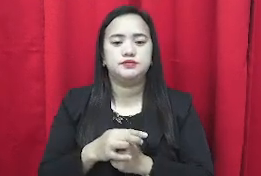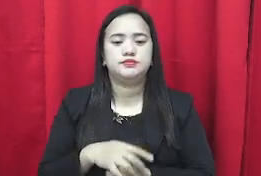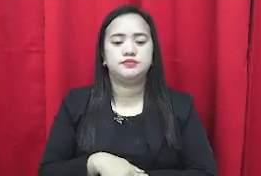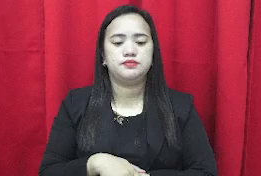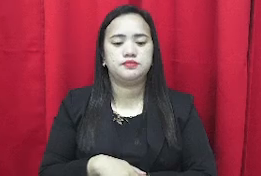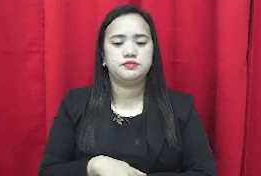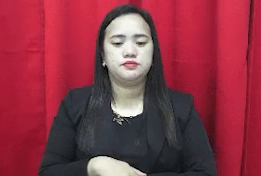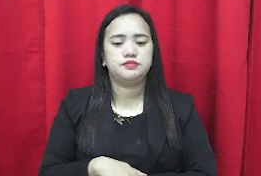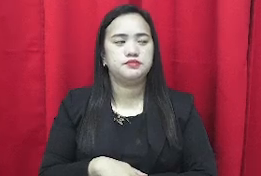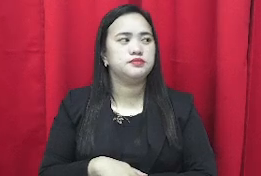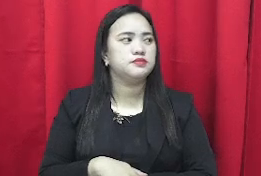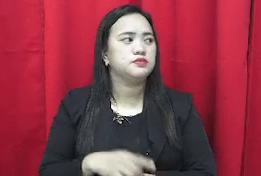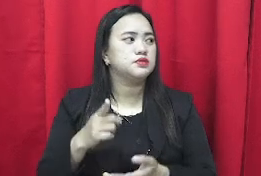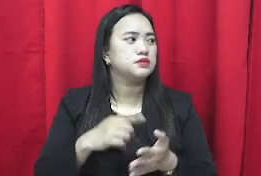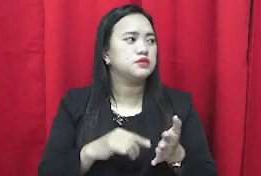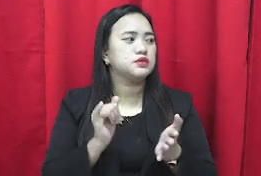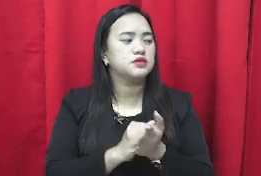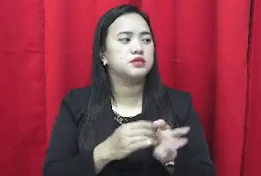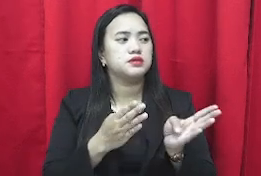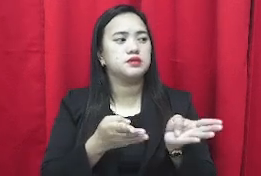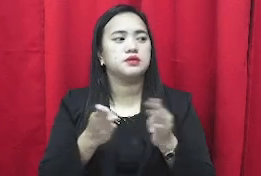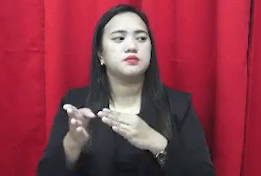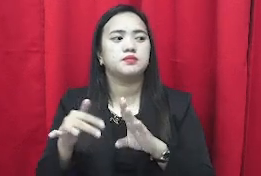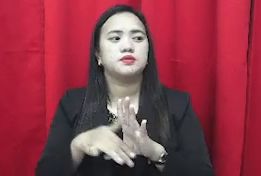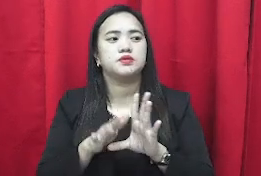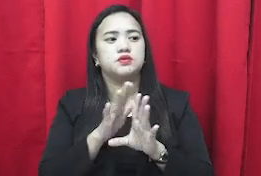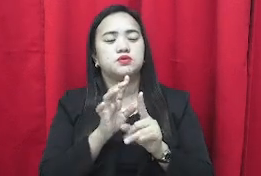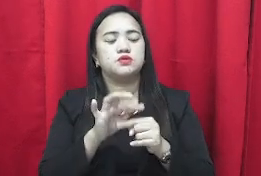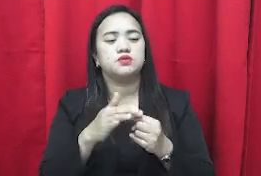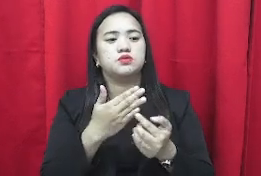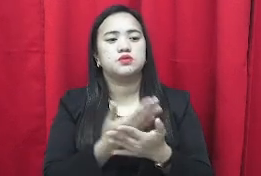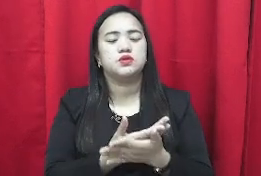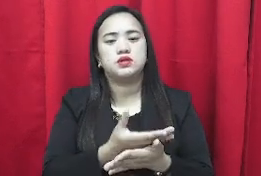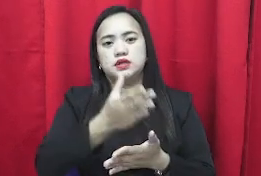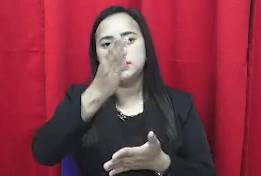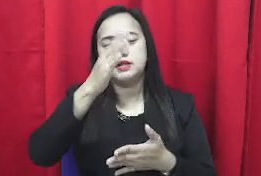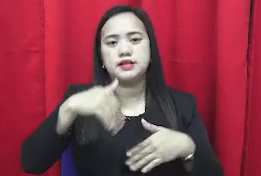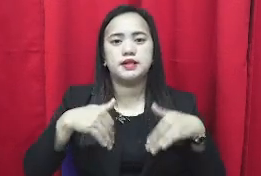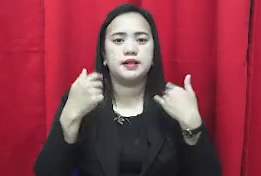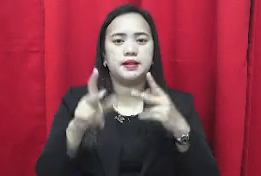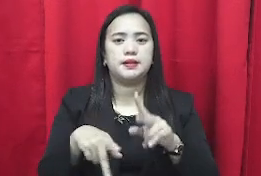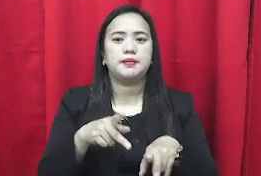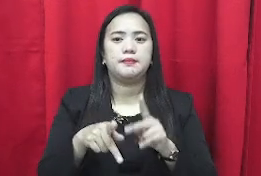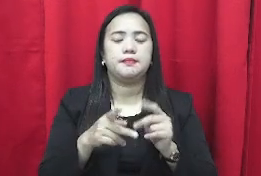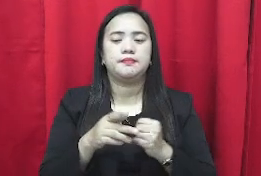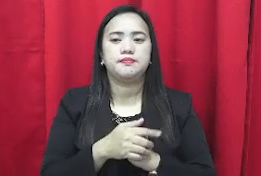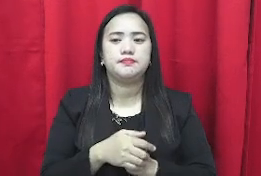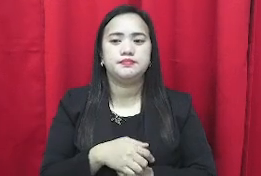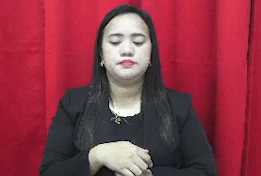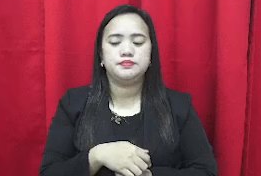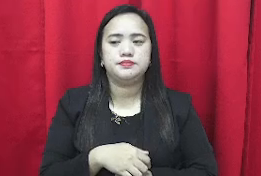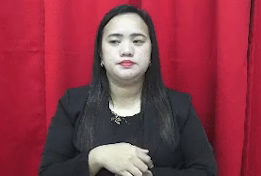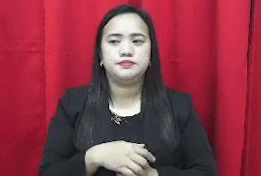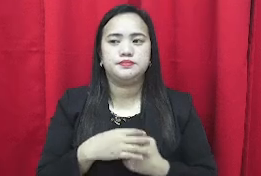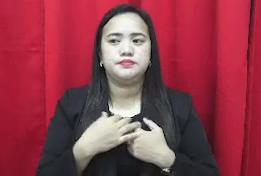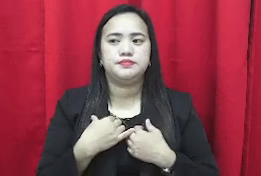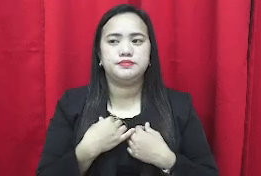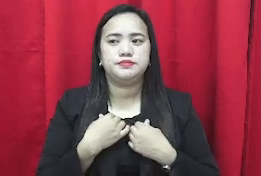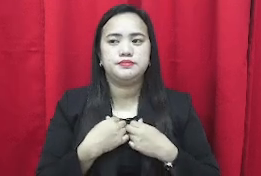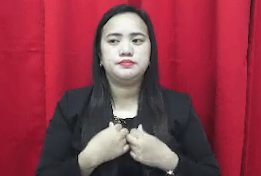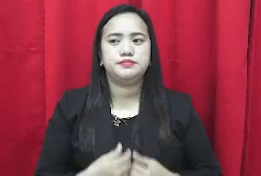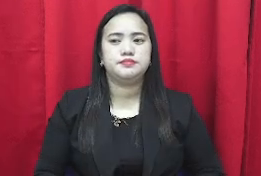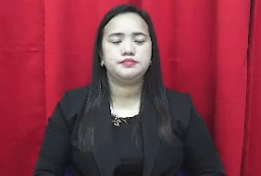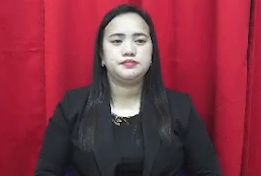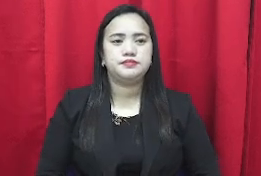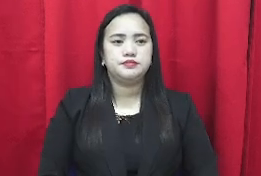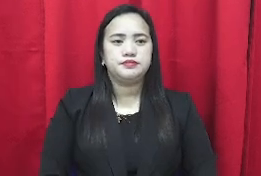na maidudulot nito sa mga kabataan at anong impact nito mismo sayo bilang ama yeah yes amen Amen